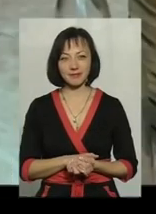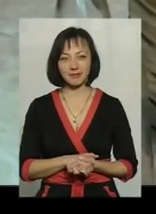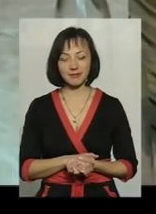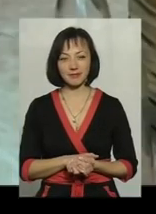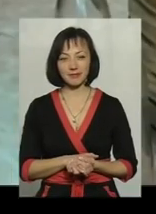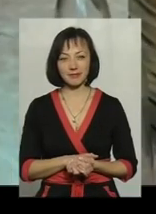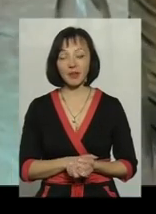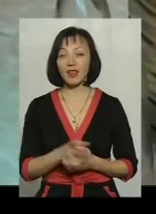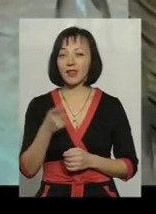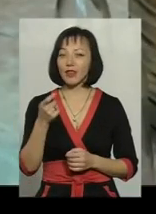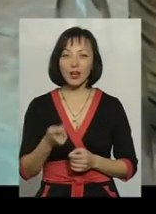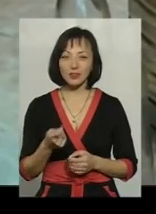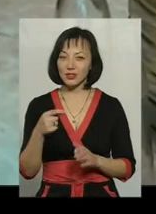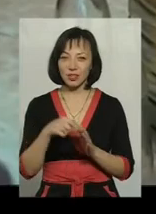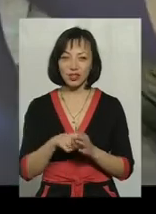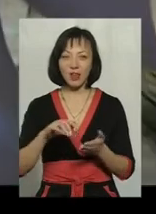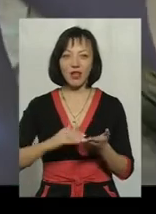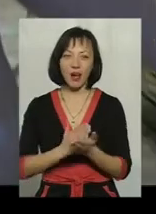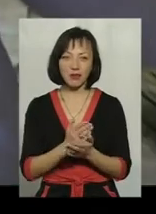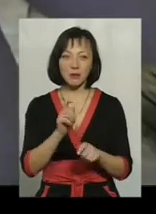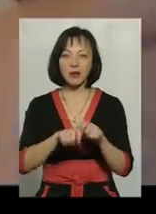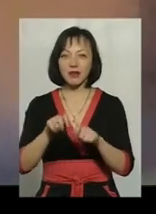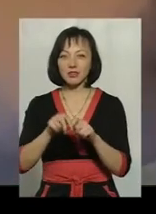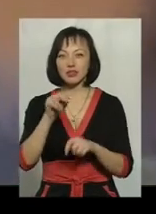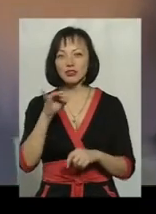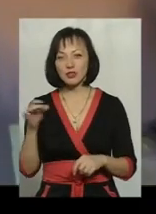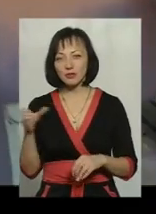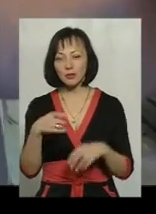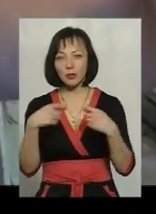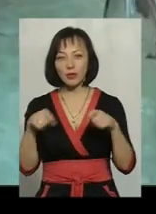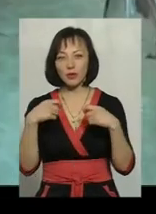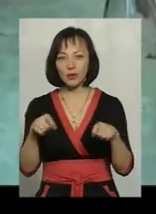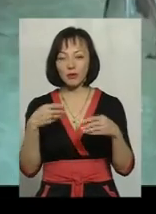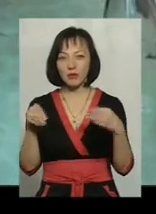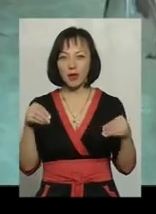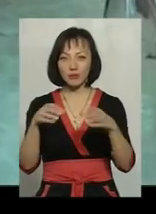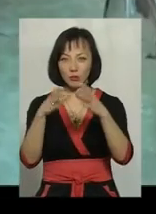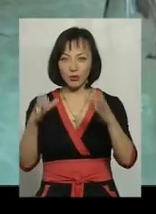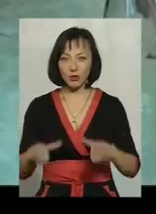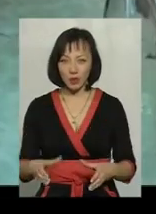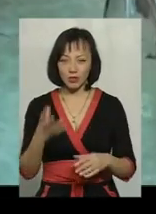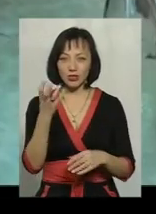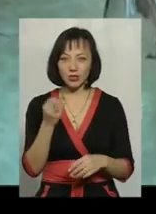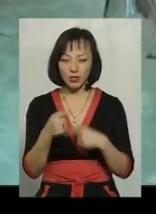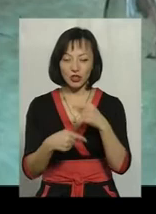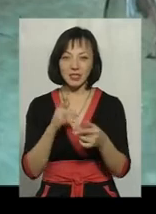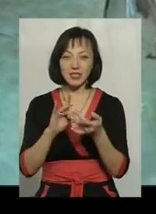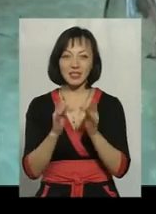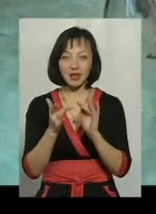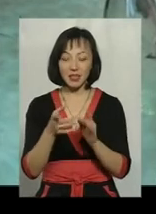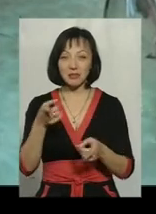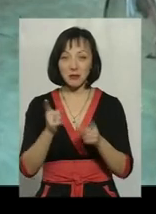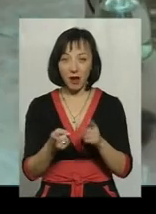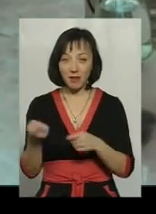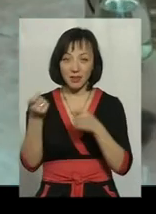грн. Та дешево не означає якісно. Перевірити, чи оковита, яку продають у пластикових баклажках та ще й через інтернет і справді